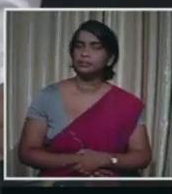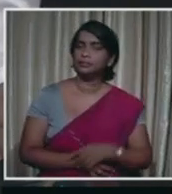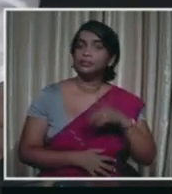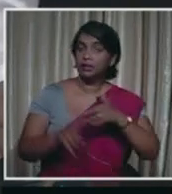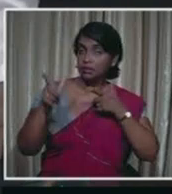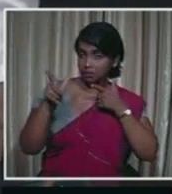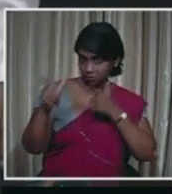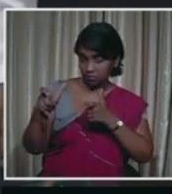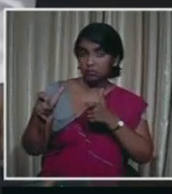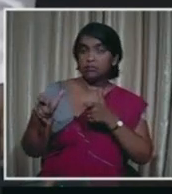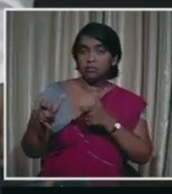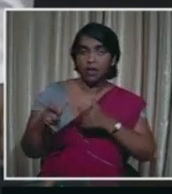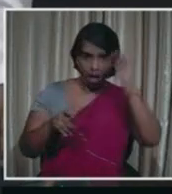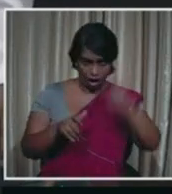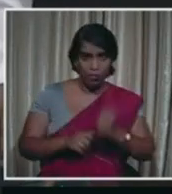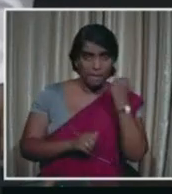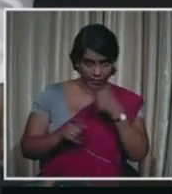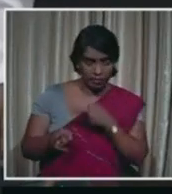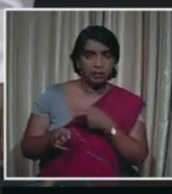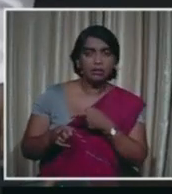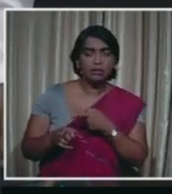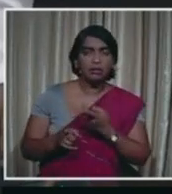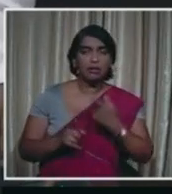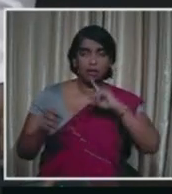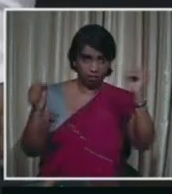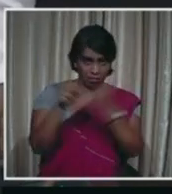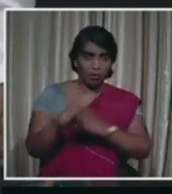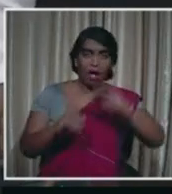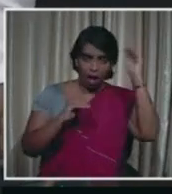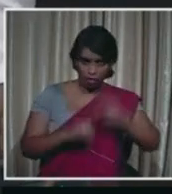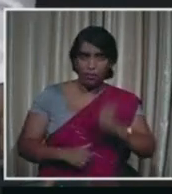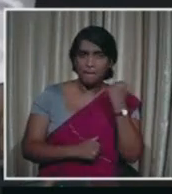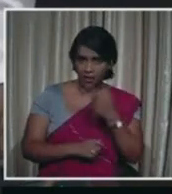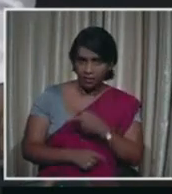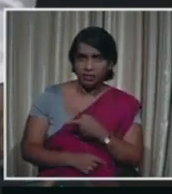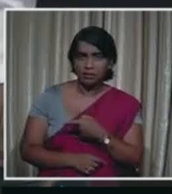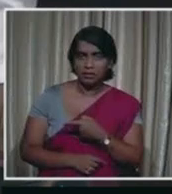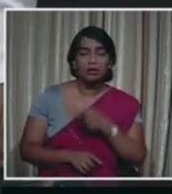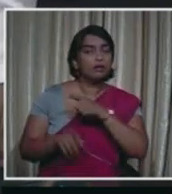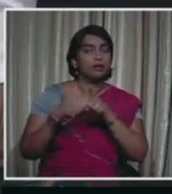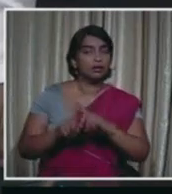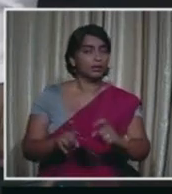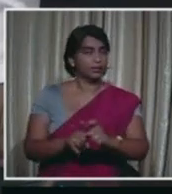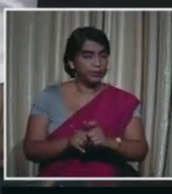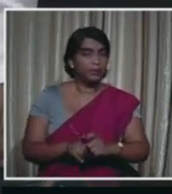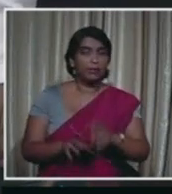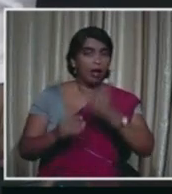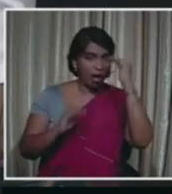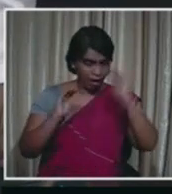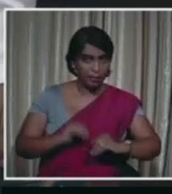වෙඩි තියෙන එක අවම බලයද මිනි මරණ එක අවම බලයද මේ ඡත්‍ය අවම